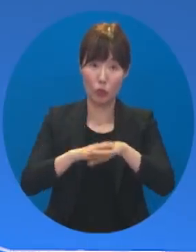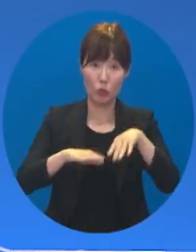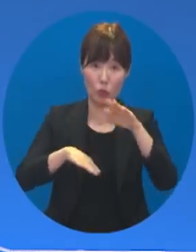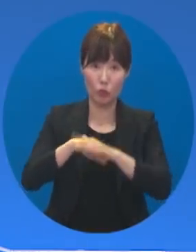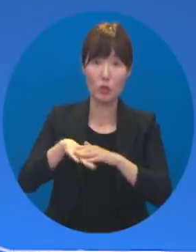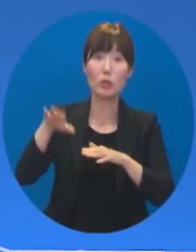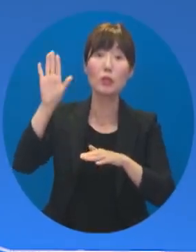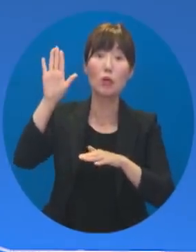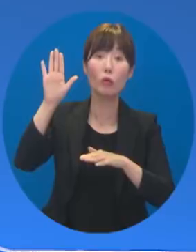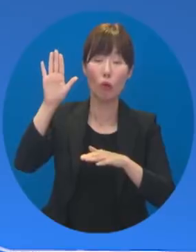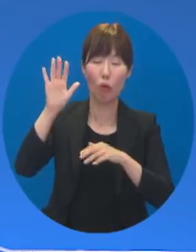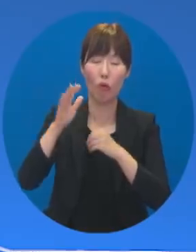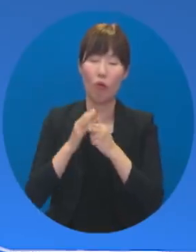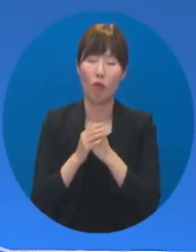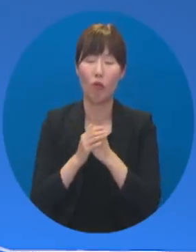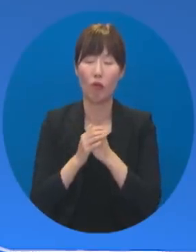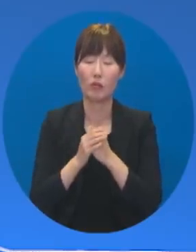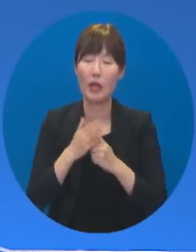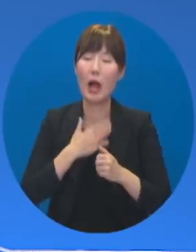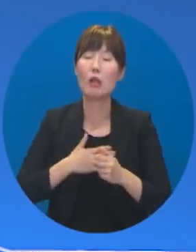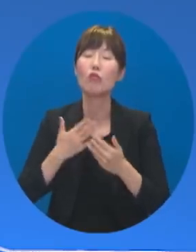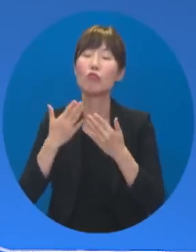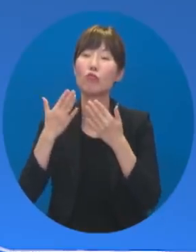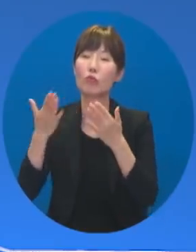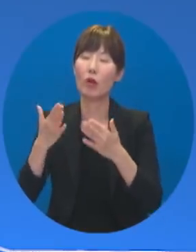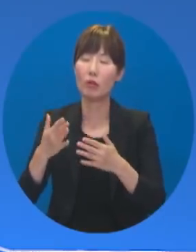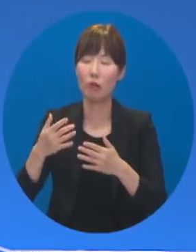너무 놀라서 어떤 반응이 있을지 모르기 때문에